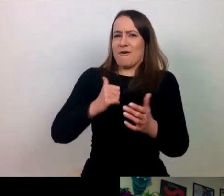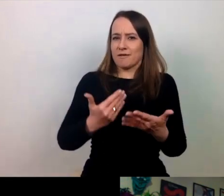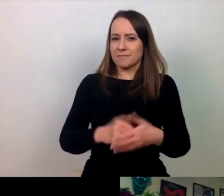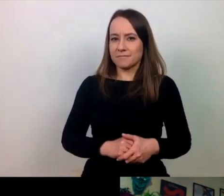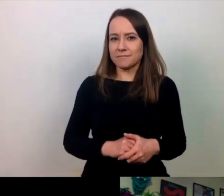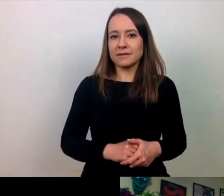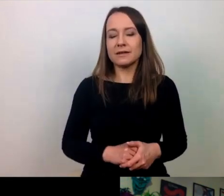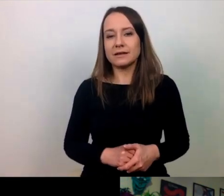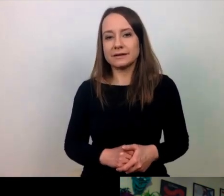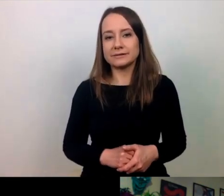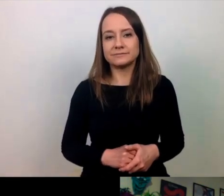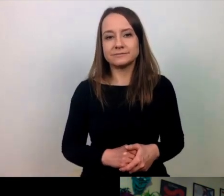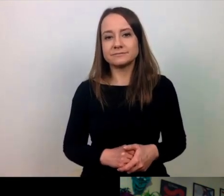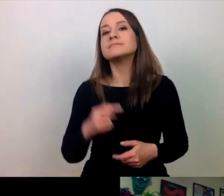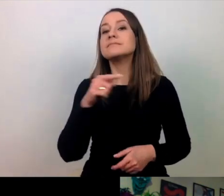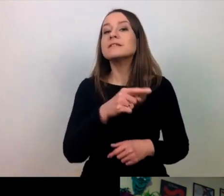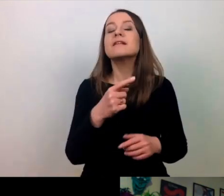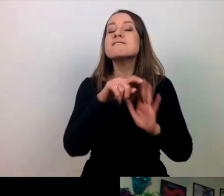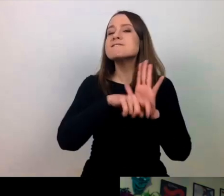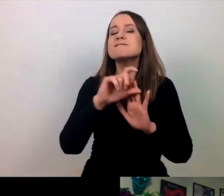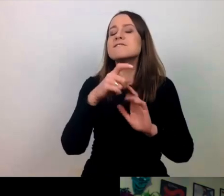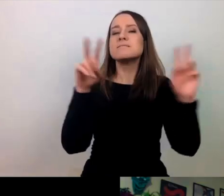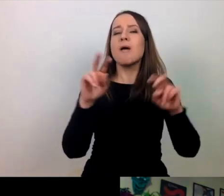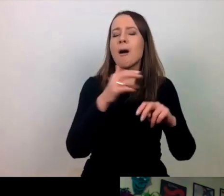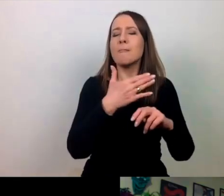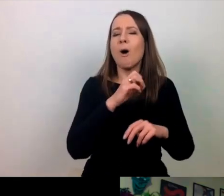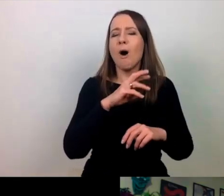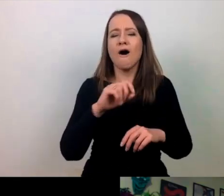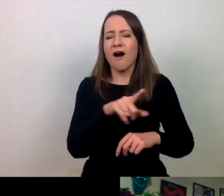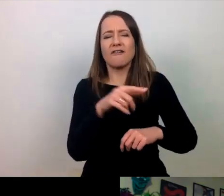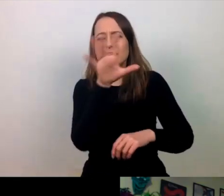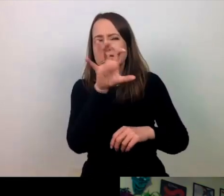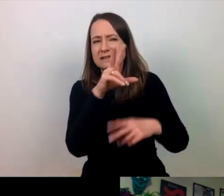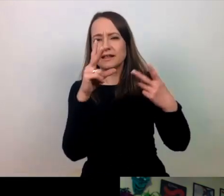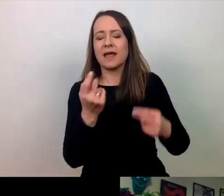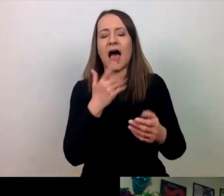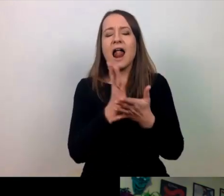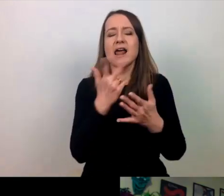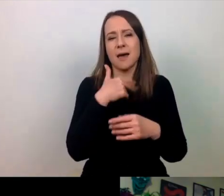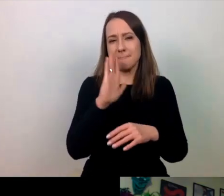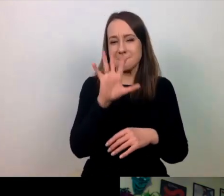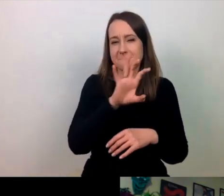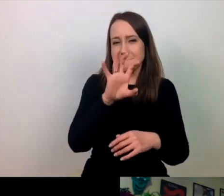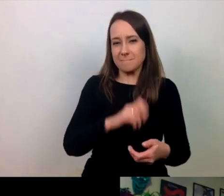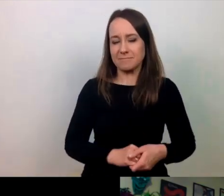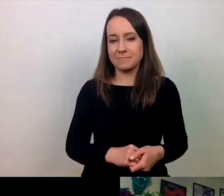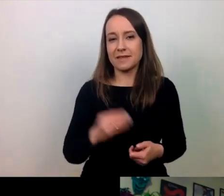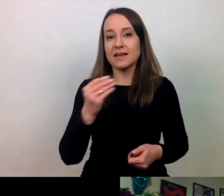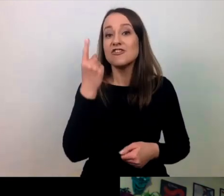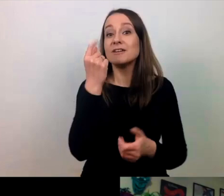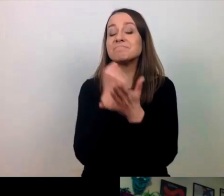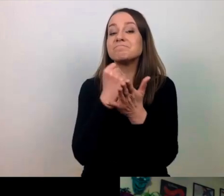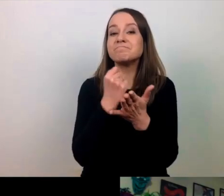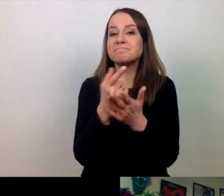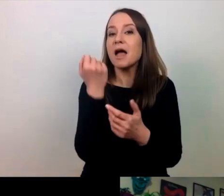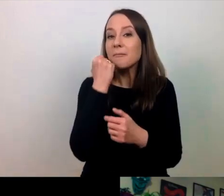nie widziałem. Oczywiście, no niestety nie widziałem, ale sobie wrócę, już sobie zanotowałem. Natomiast jeszcze jedna rzecz